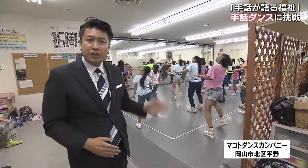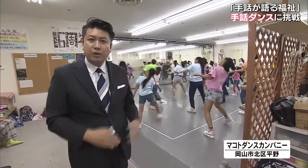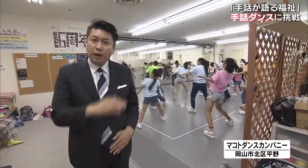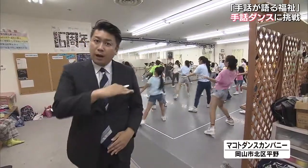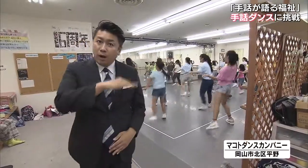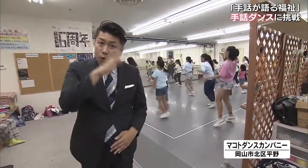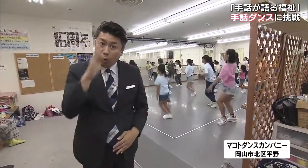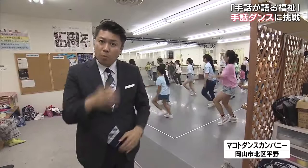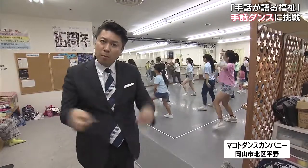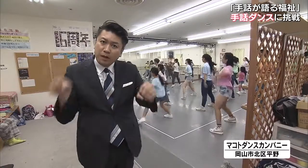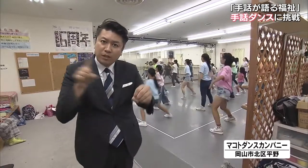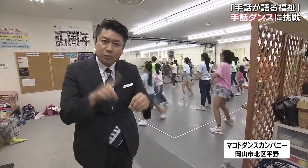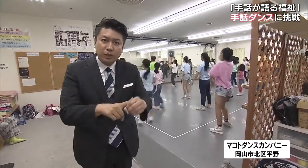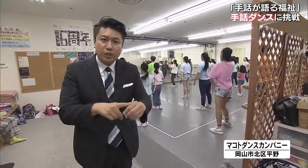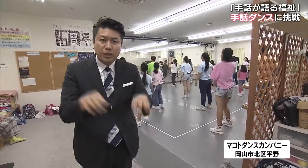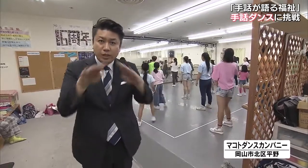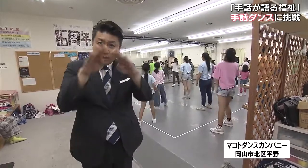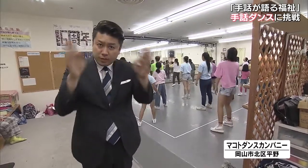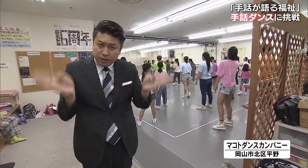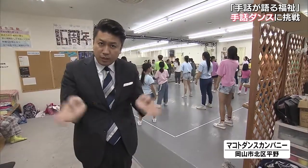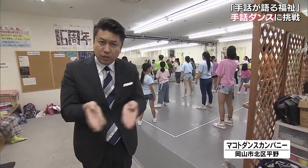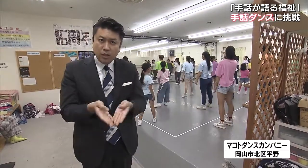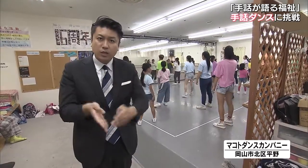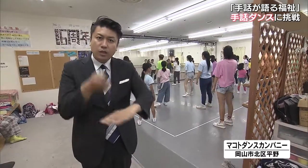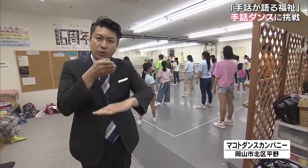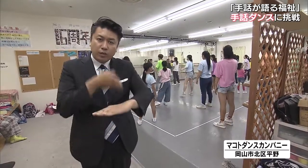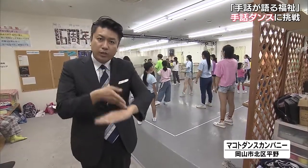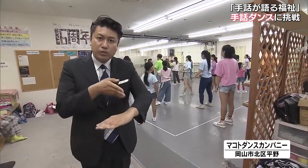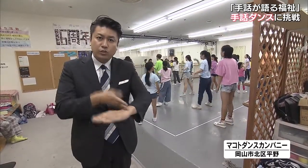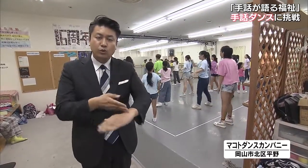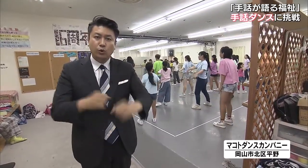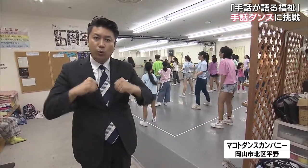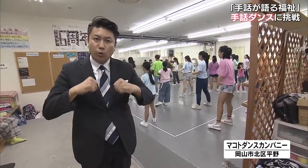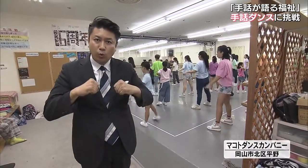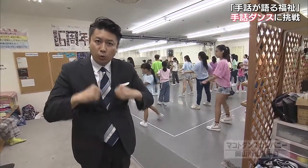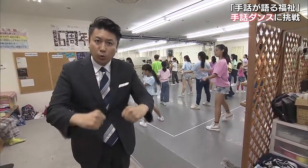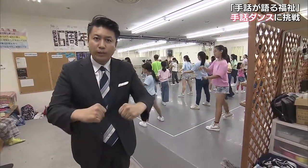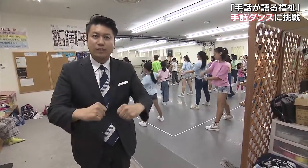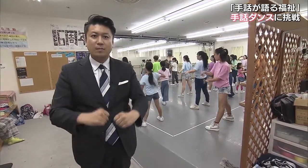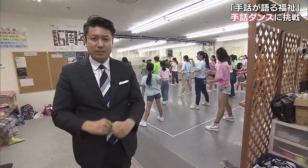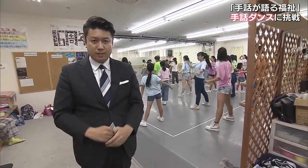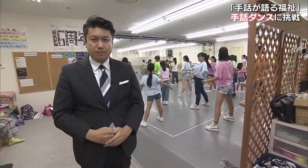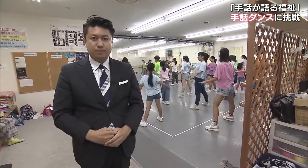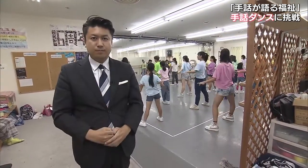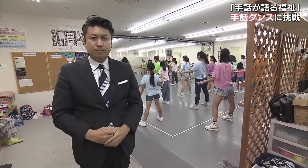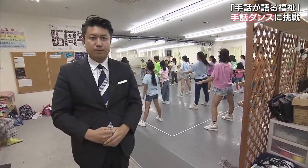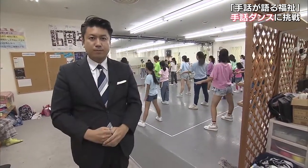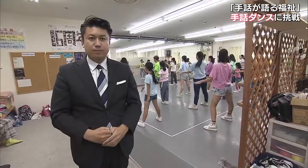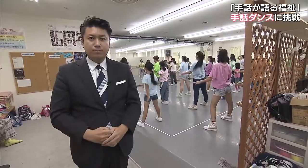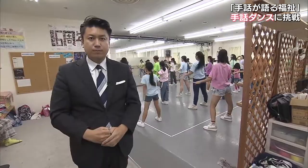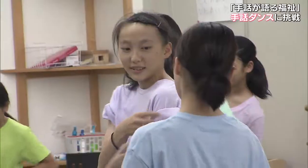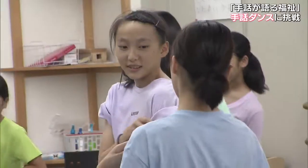こちらでは本番に向けて全体での練習を行っています。